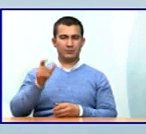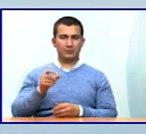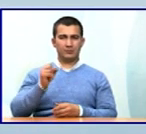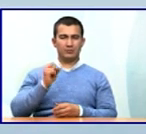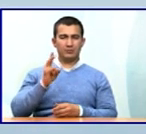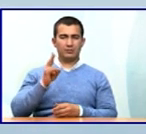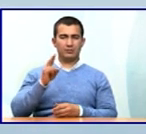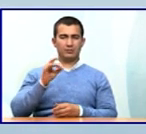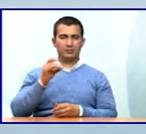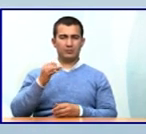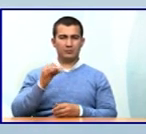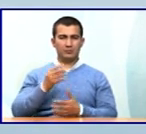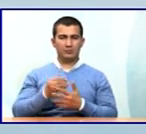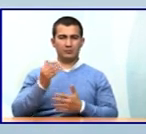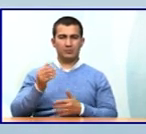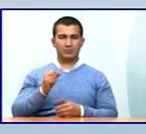Marie Amper